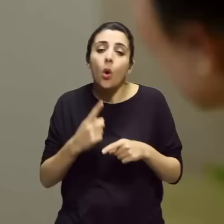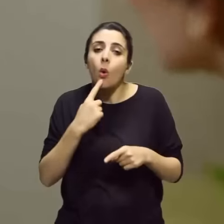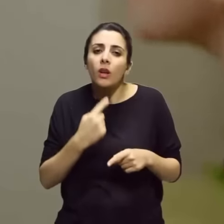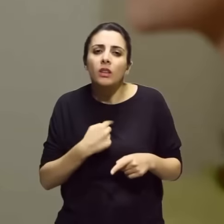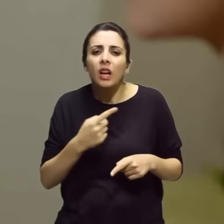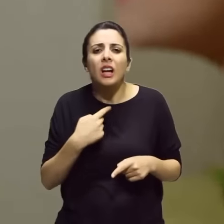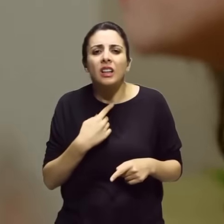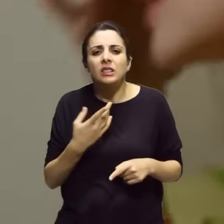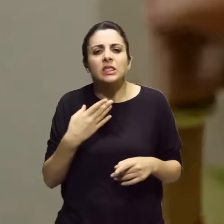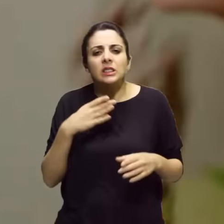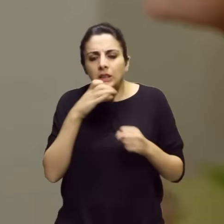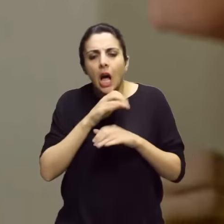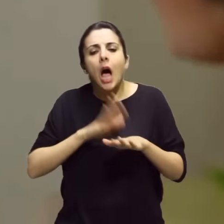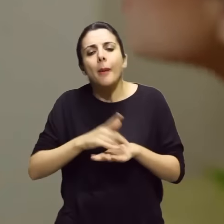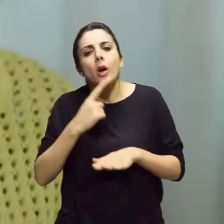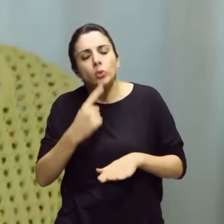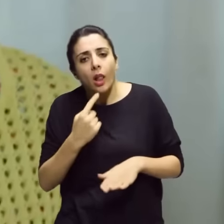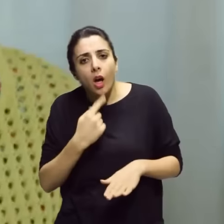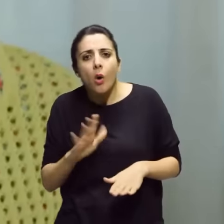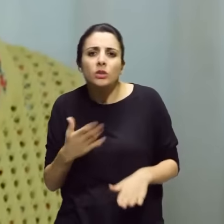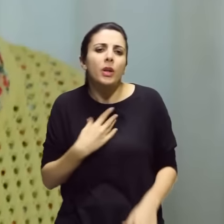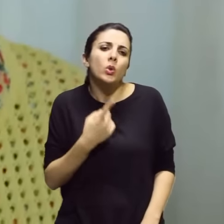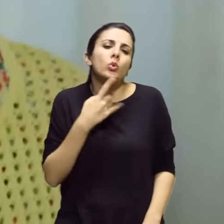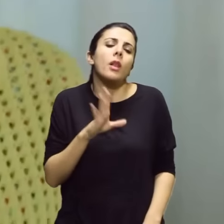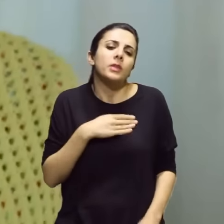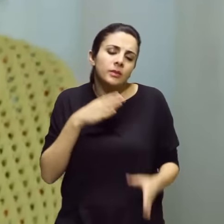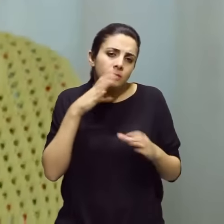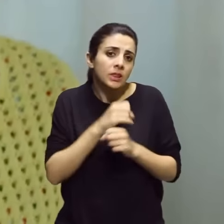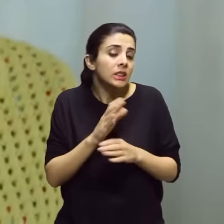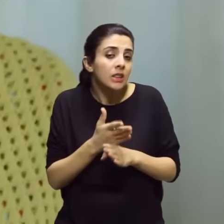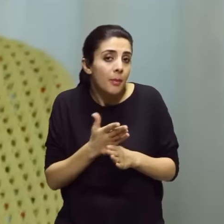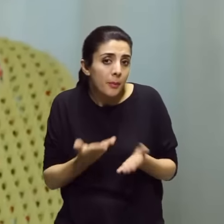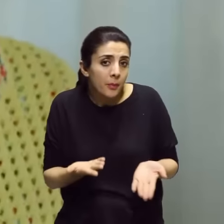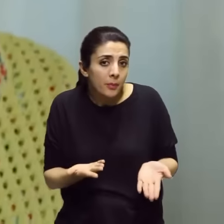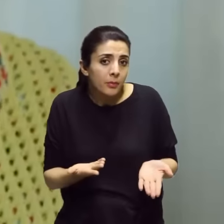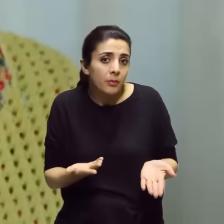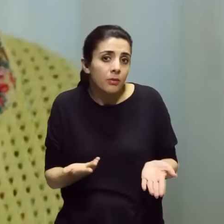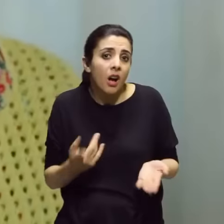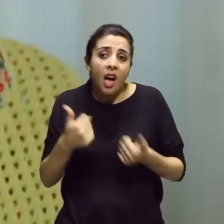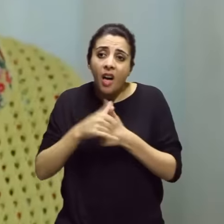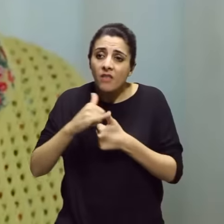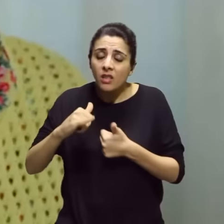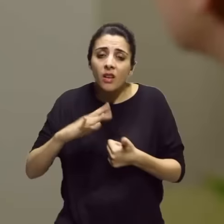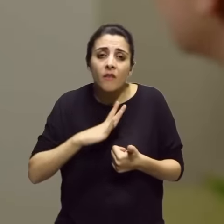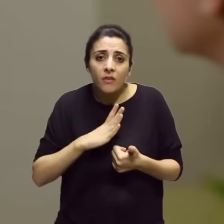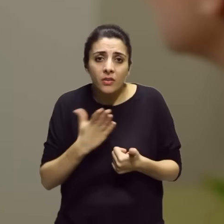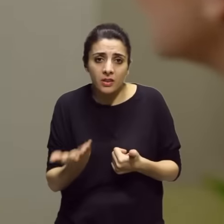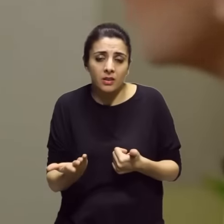hislerini gizleme. Ama ben yine de söylemedim. Çünkü neden? evlenecek.